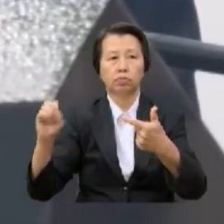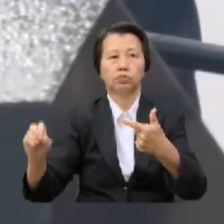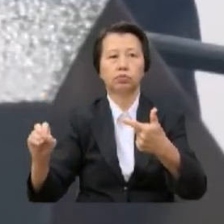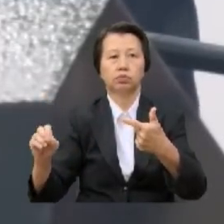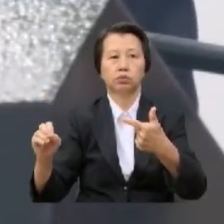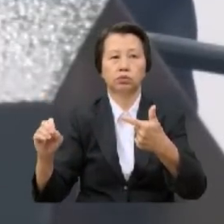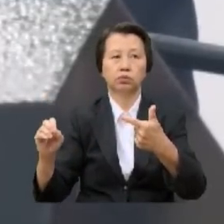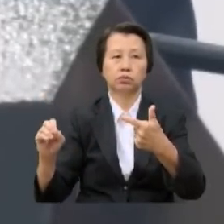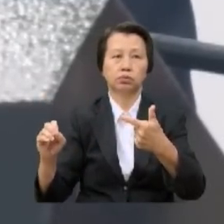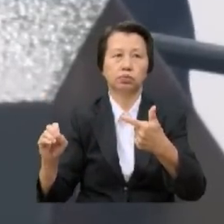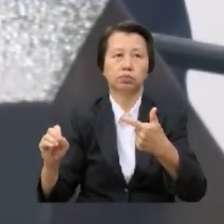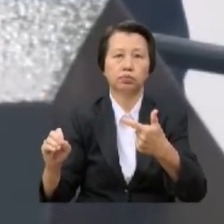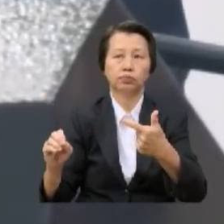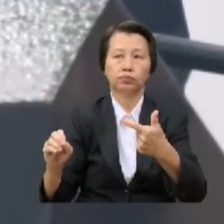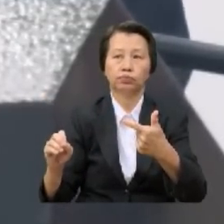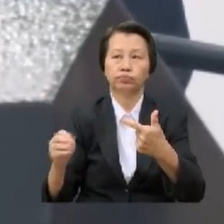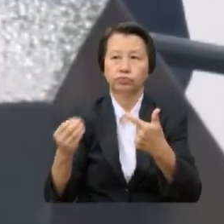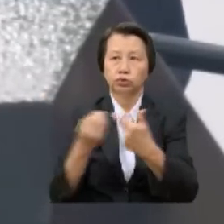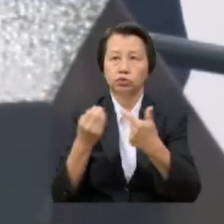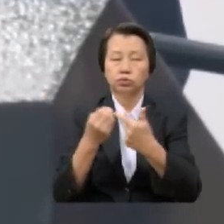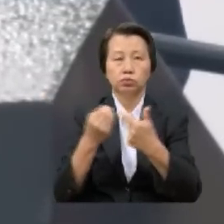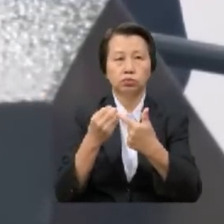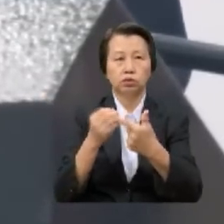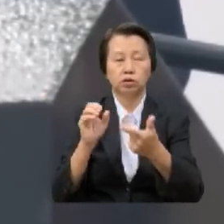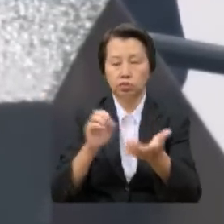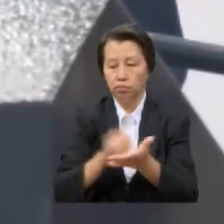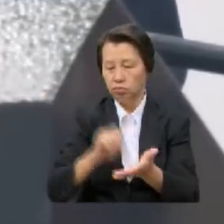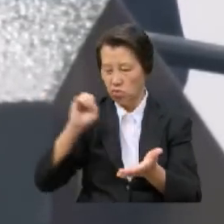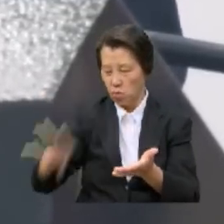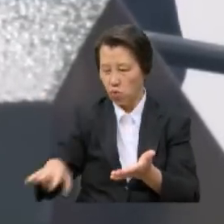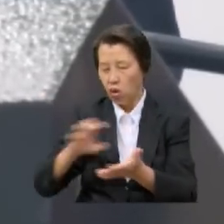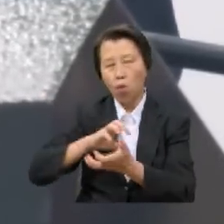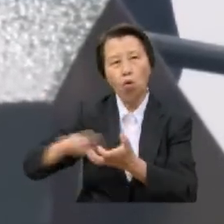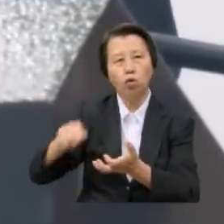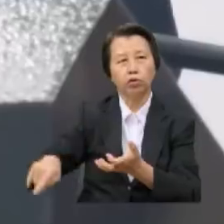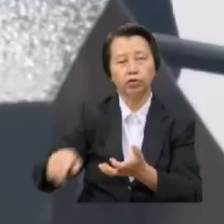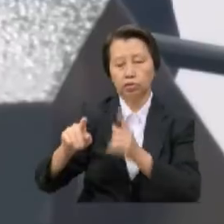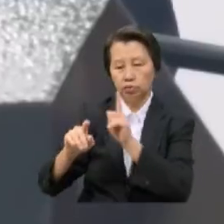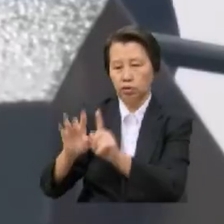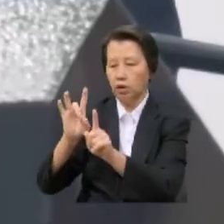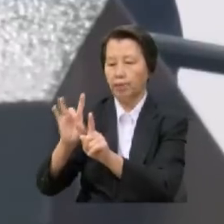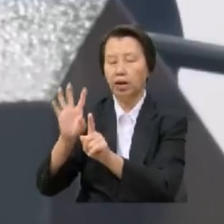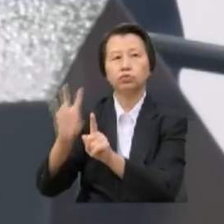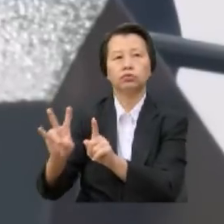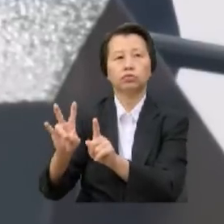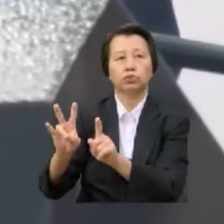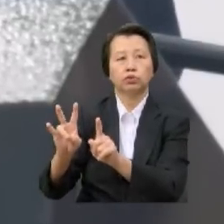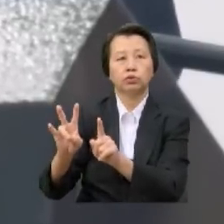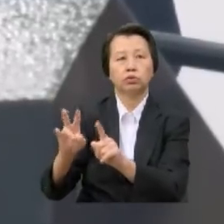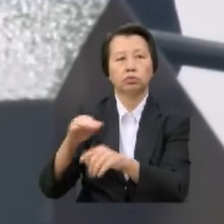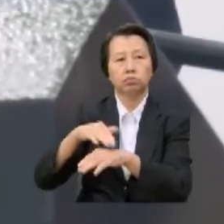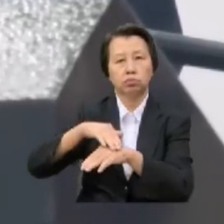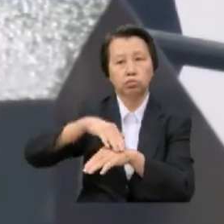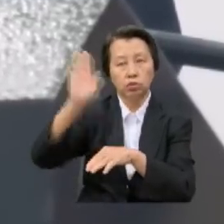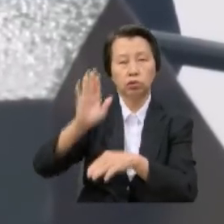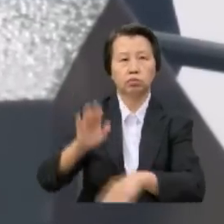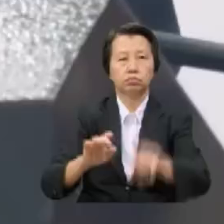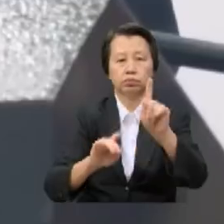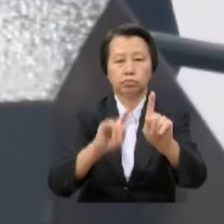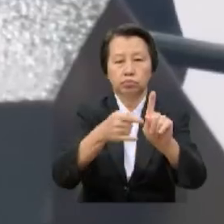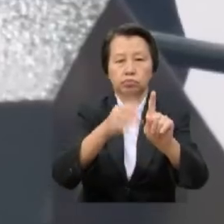12,850. Jumlah undi yang ditolak ialah 187, majoriti